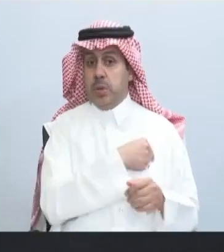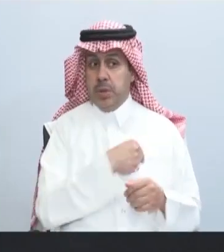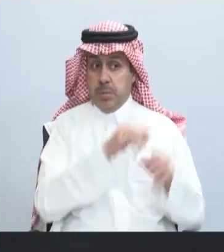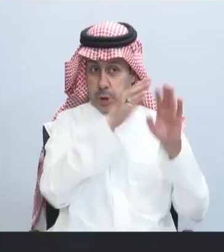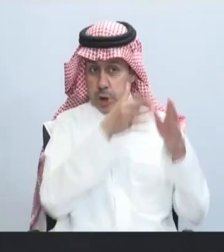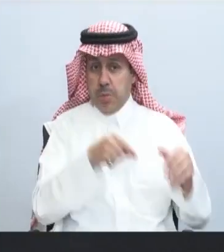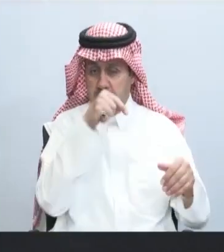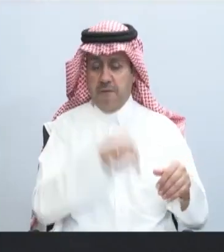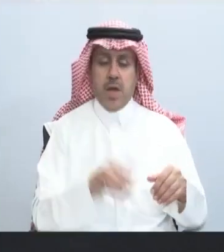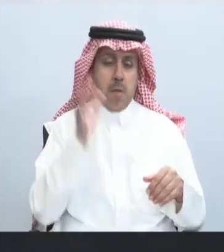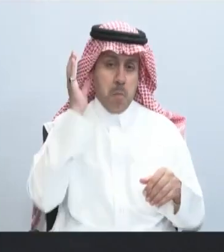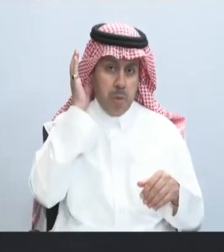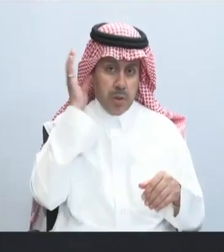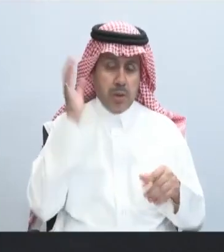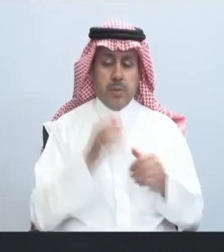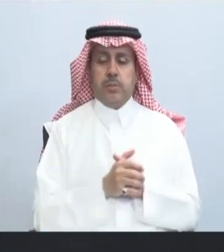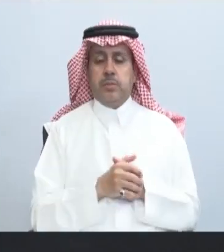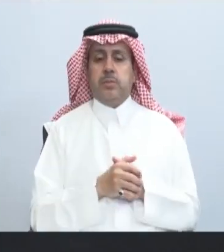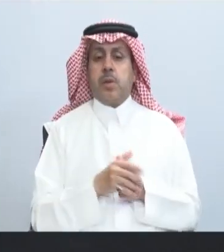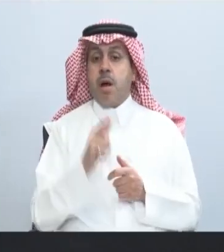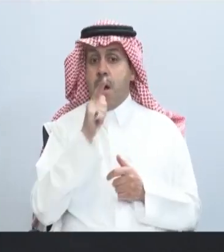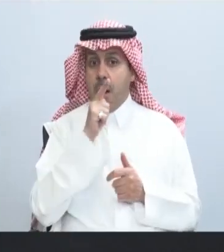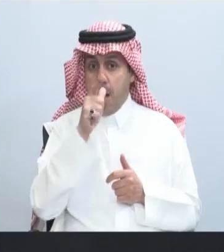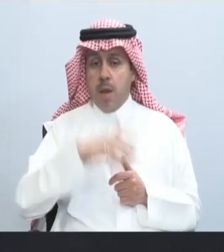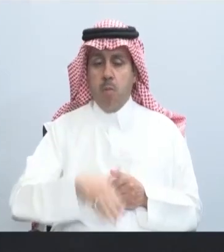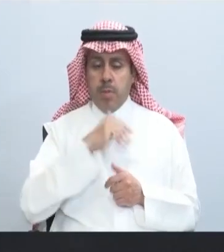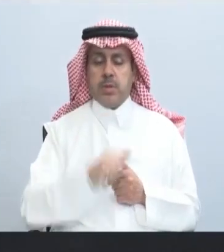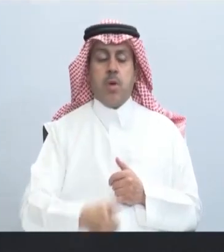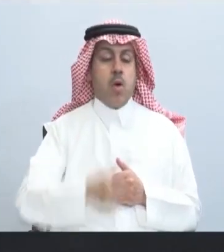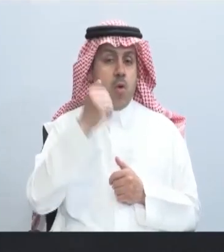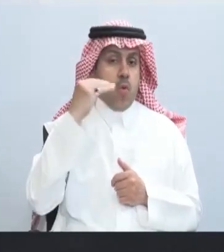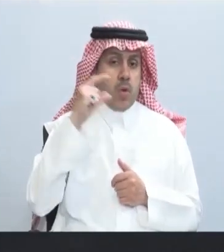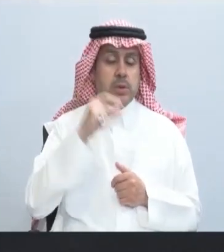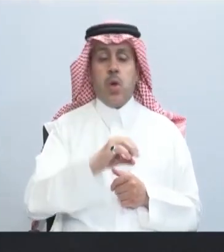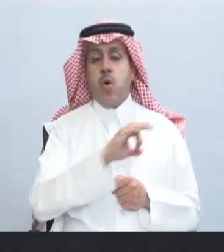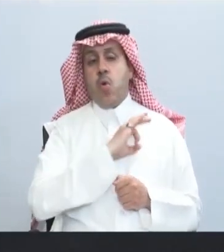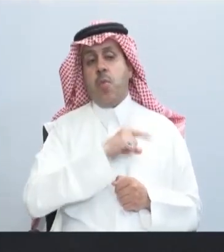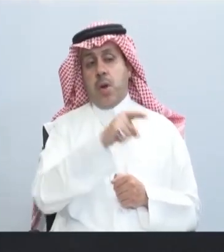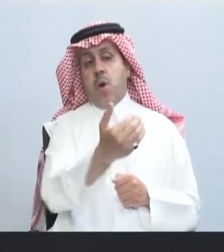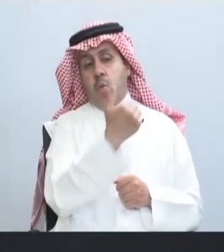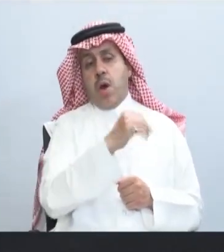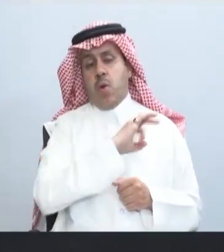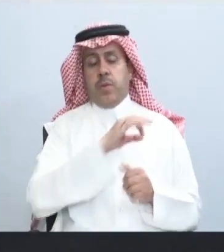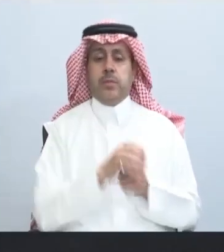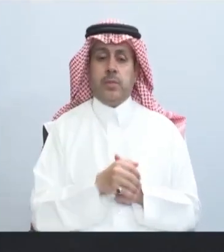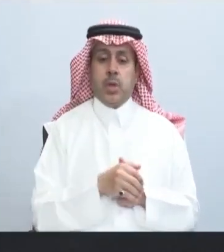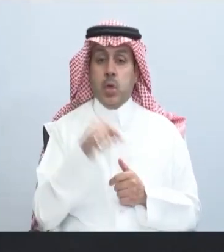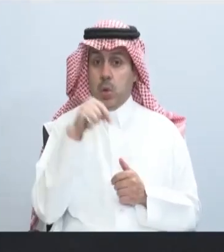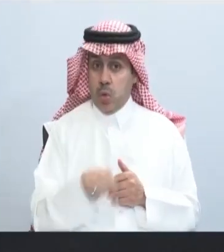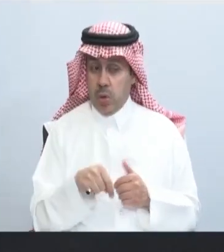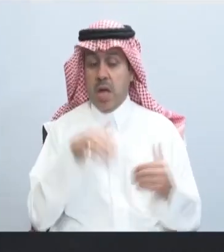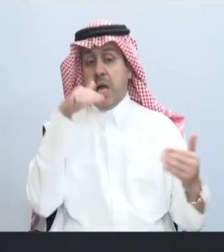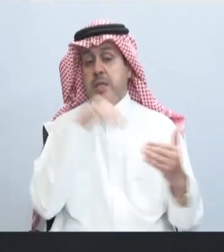المنوره وقال عنه النبي صلى الله عليه وسلم احد يحبنا ونحبه احسنتم اليوم باذن الله لدينا